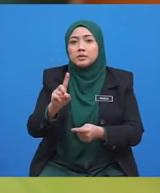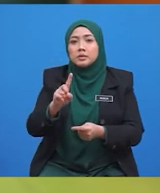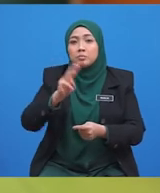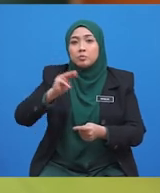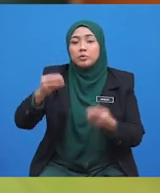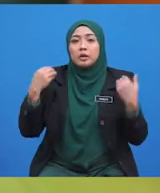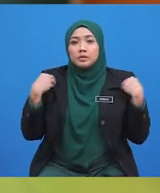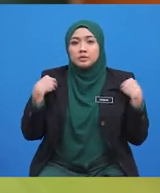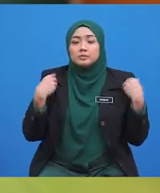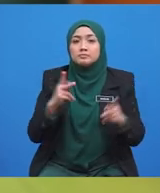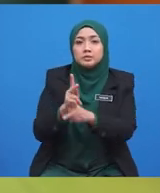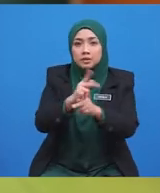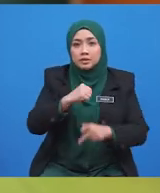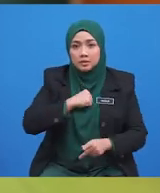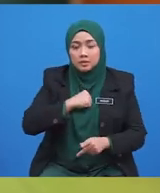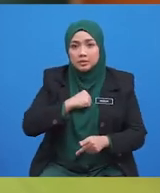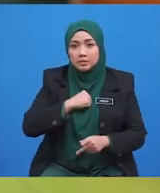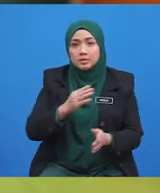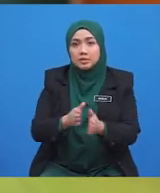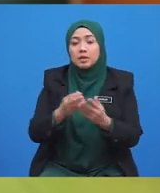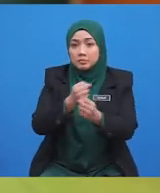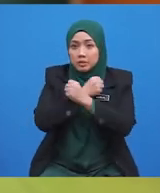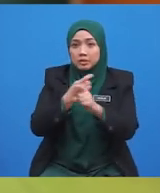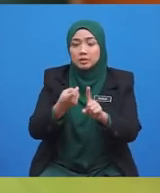Jaga diri. Salam sayang dari saya,